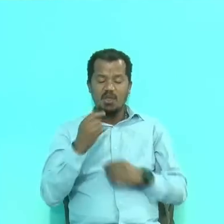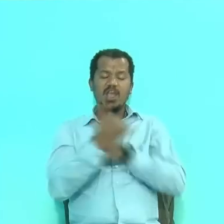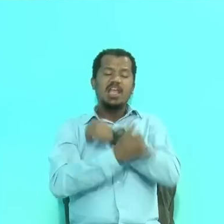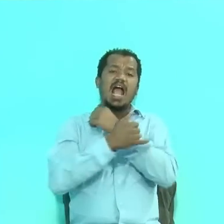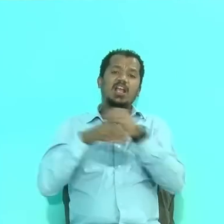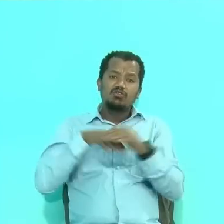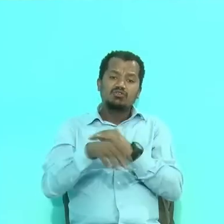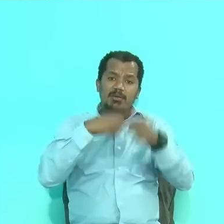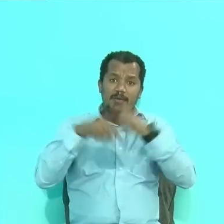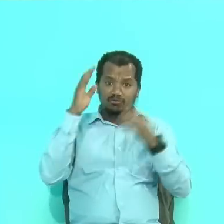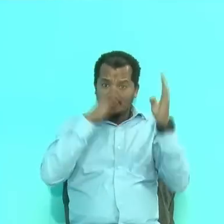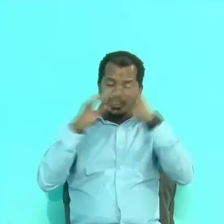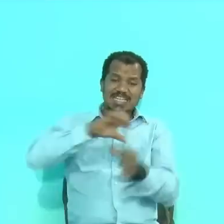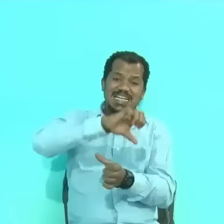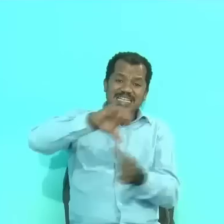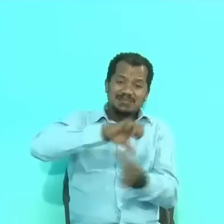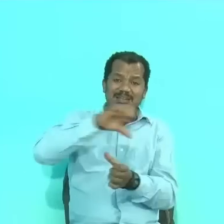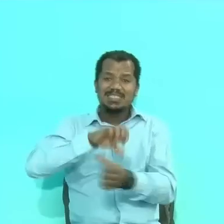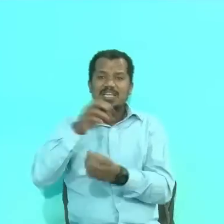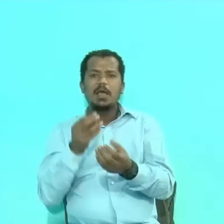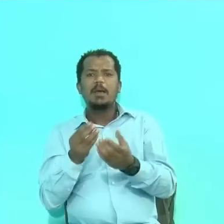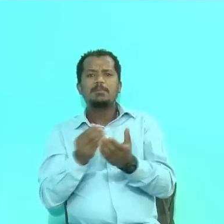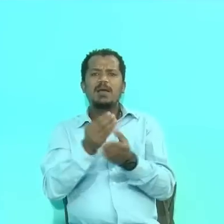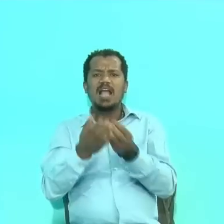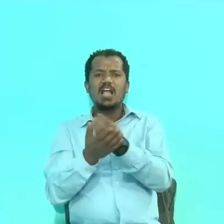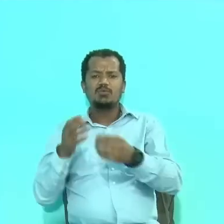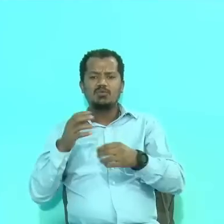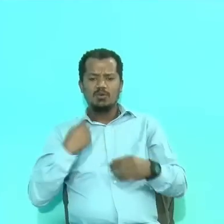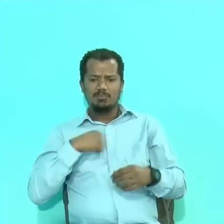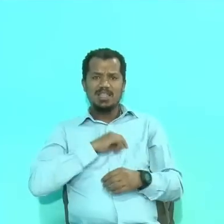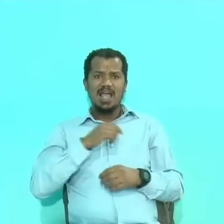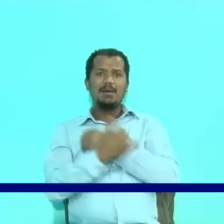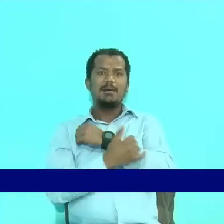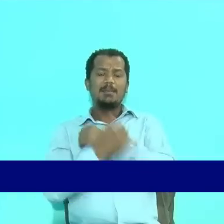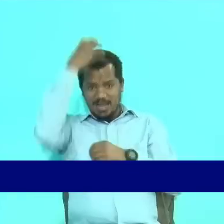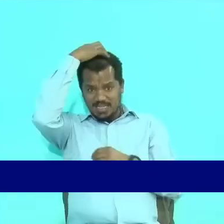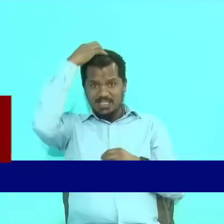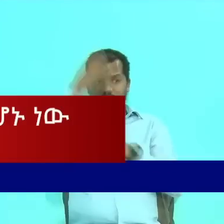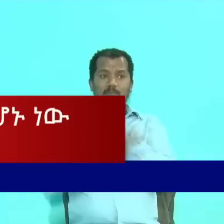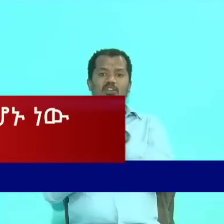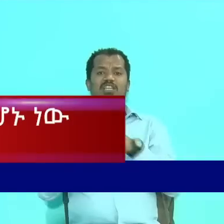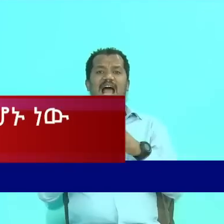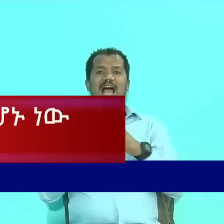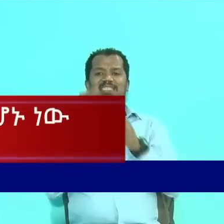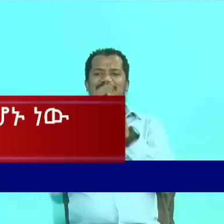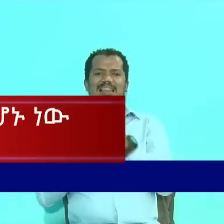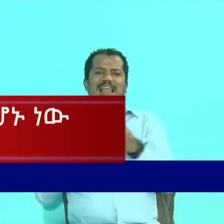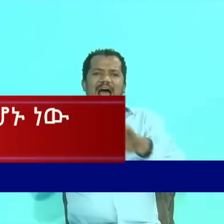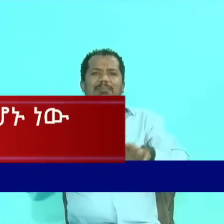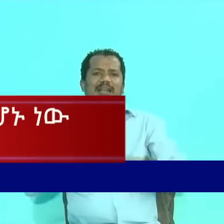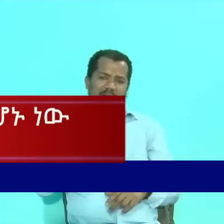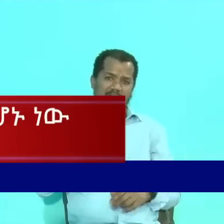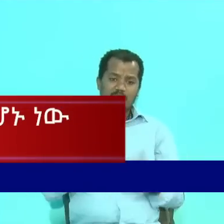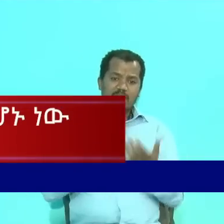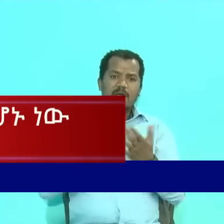ውስጥ የሚነሱ ችግሮች እርስ በርሳቸው የሚመጋገቡና ምንጫቸውን በሀገራችን ያለው መንግስታዊ የፖለቲካ ስርዓት የፈጠረው አለመረጋጋት ነው። ይህ